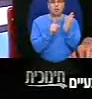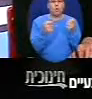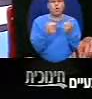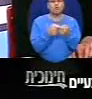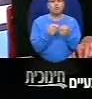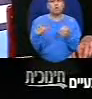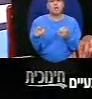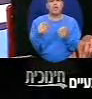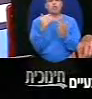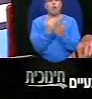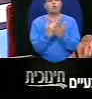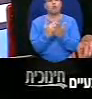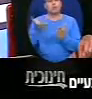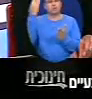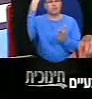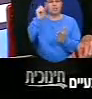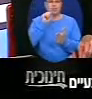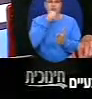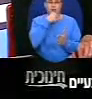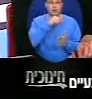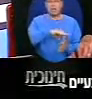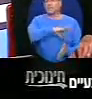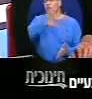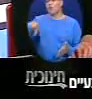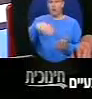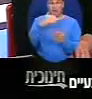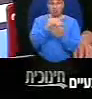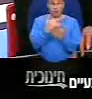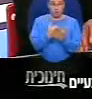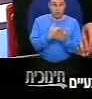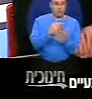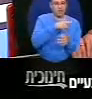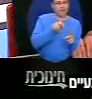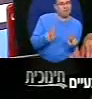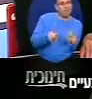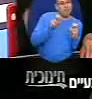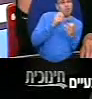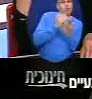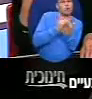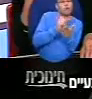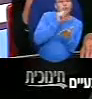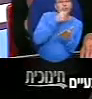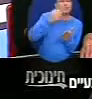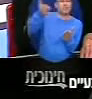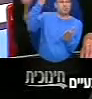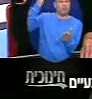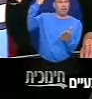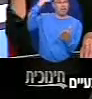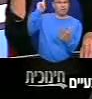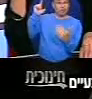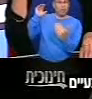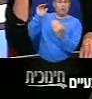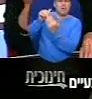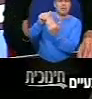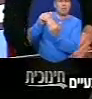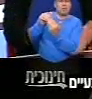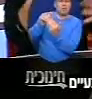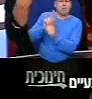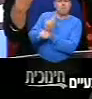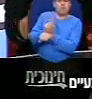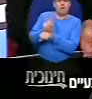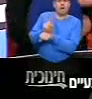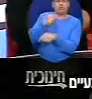ישנות. כל התוכניות כמעט במדינת ישראל מתלבשות על תוכניות ישנות שהיו רלוונטיות בשנות ה-70 ומשכללים